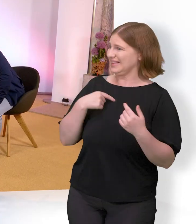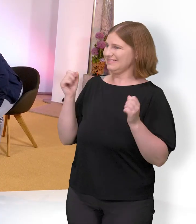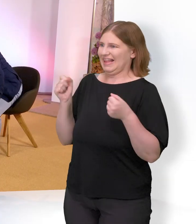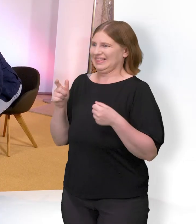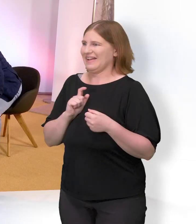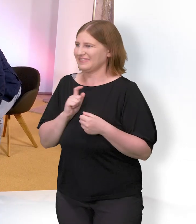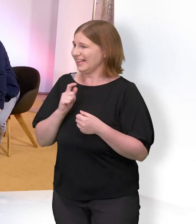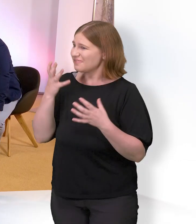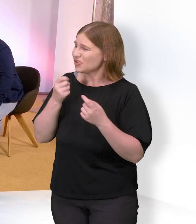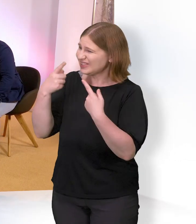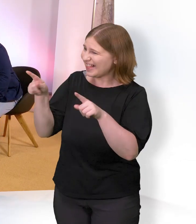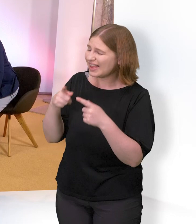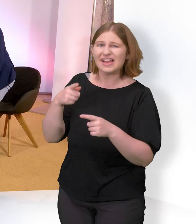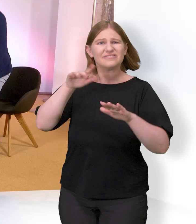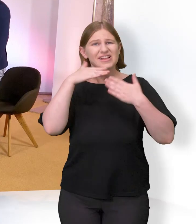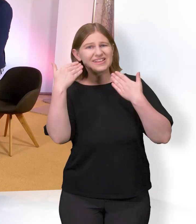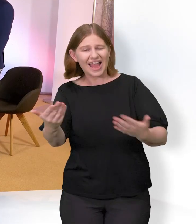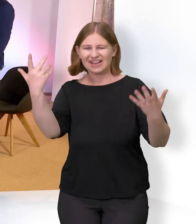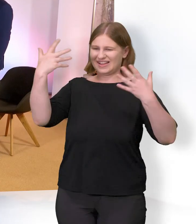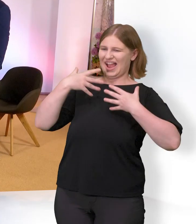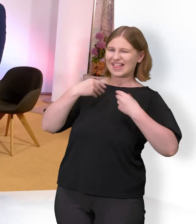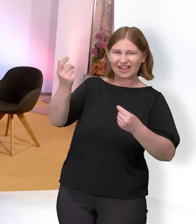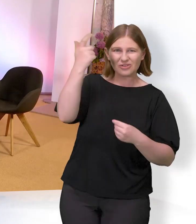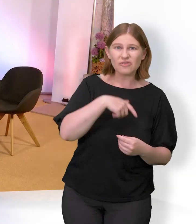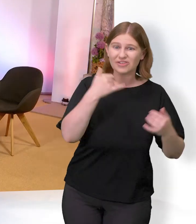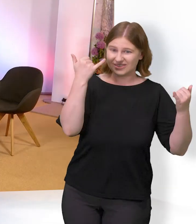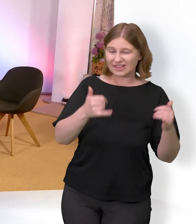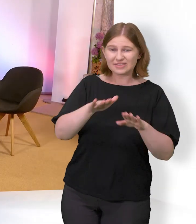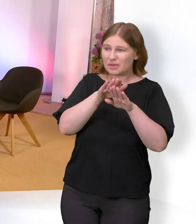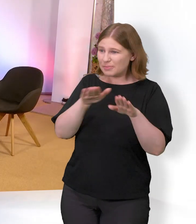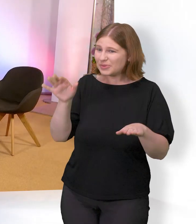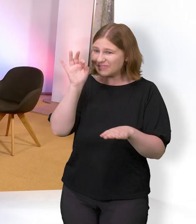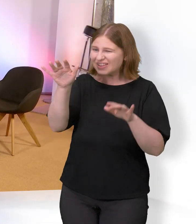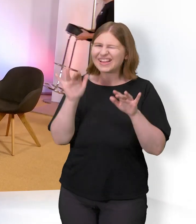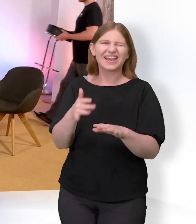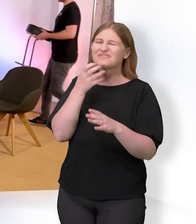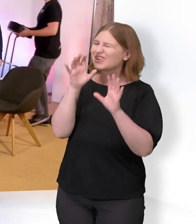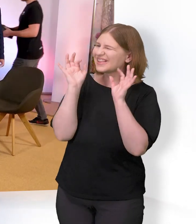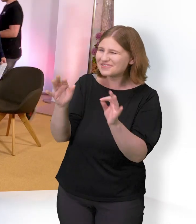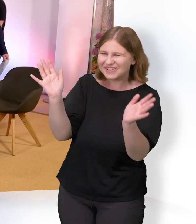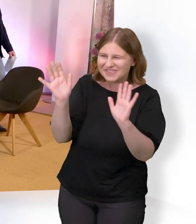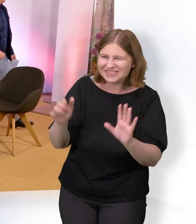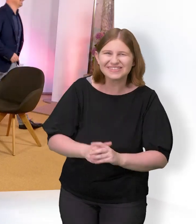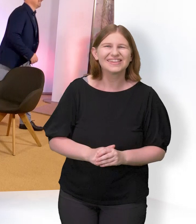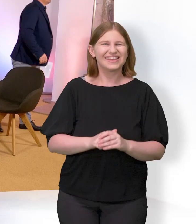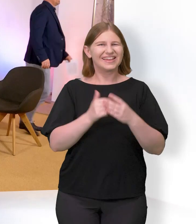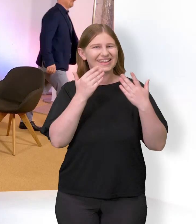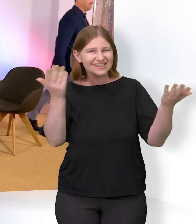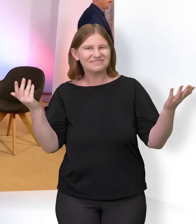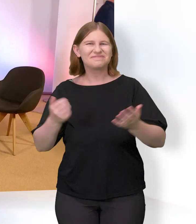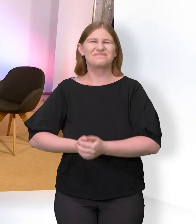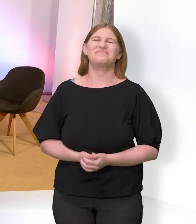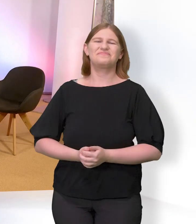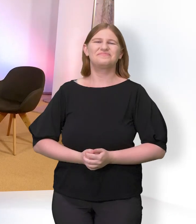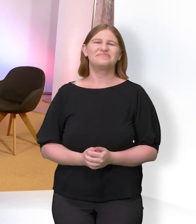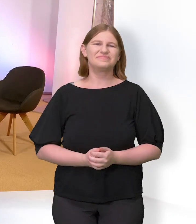drauf. Okay. Danke, dass ich hier sein durfte. Du darfst, die Bühne gehört dir. Alles gut, ciao, danke dir.